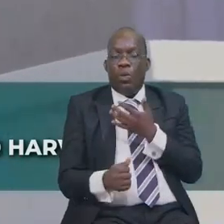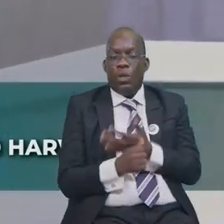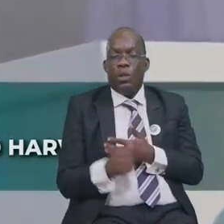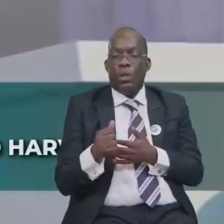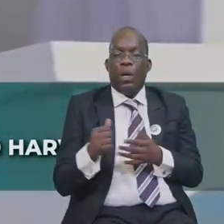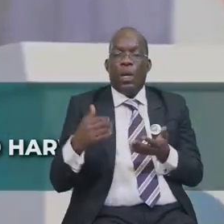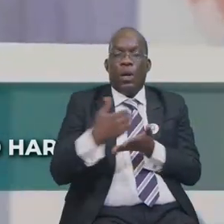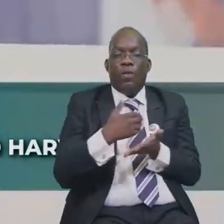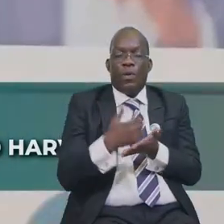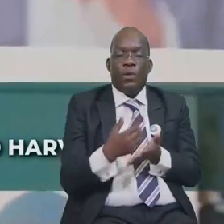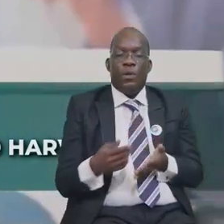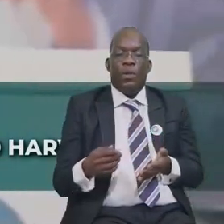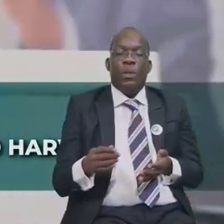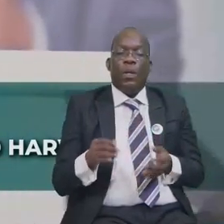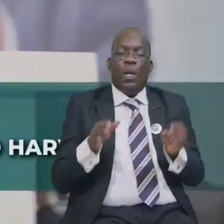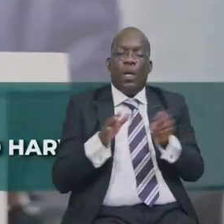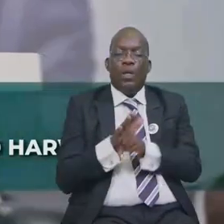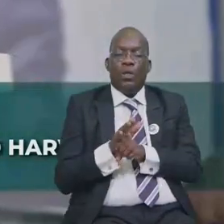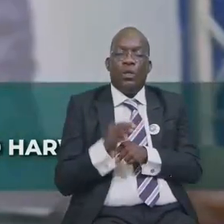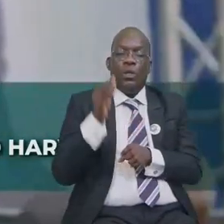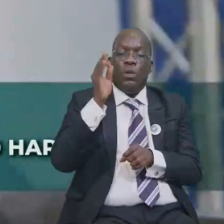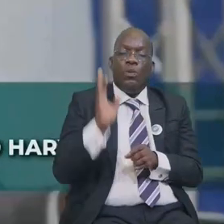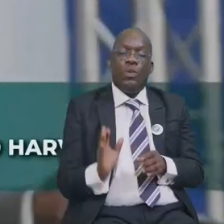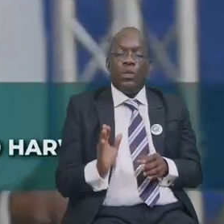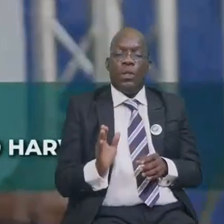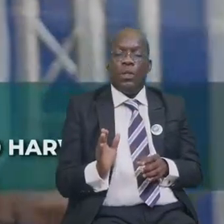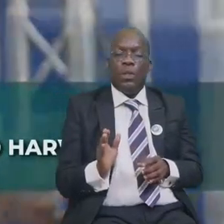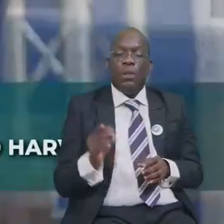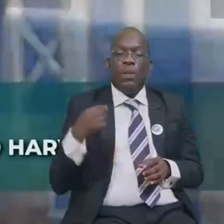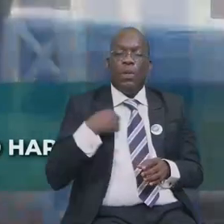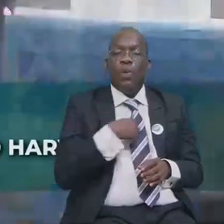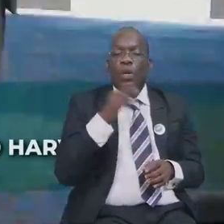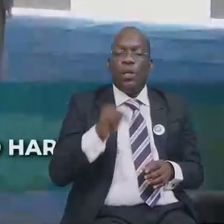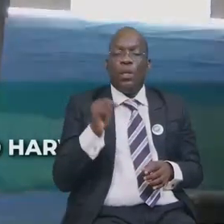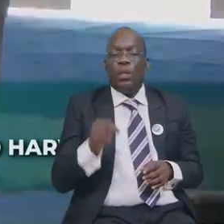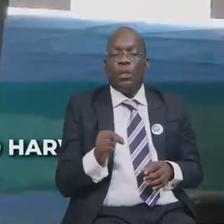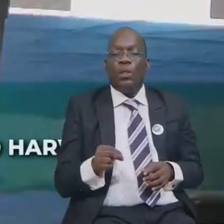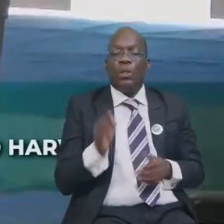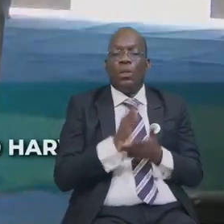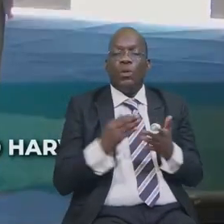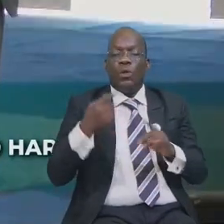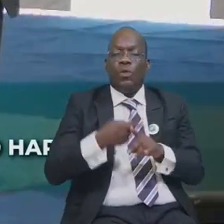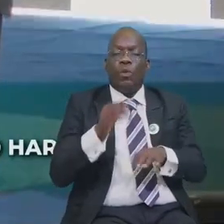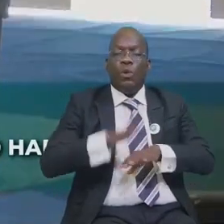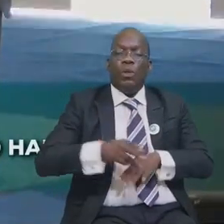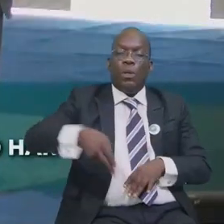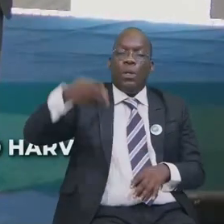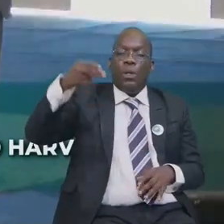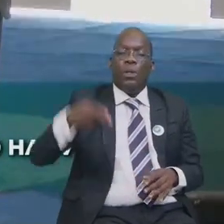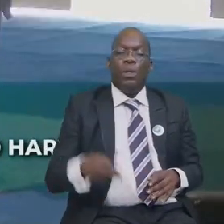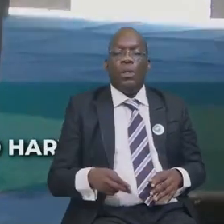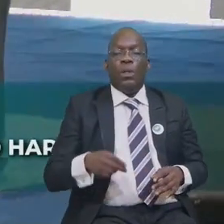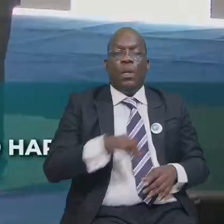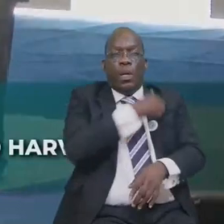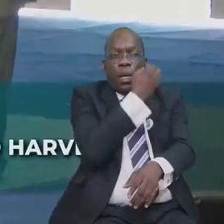Les prédicateurs revêtus. Nous avons besoin de quelque chose d'en haut. Puissance d'en haut. L'énergie d'en